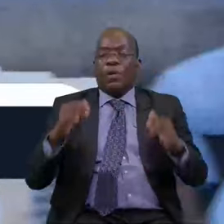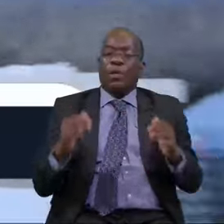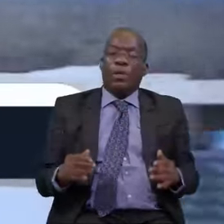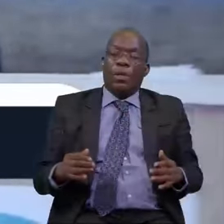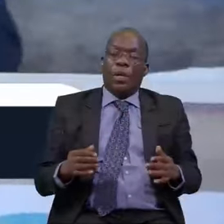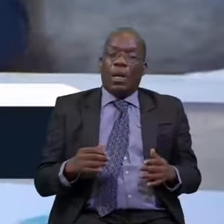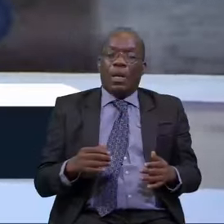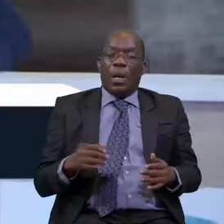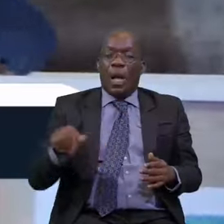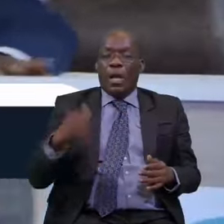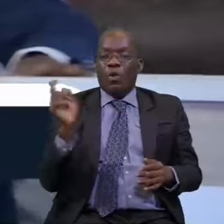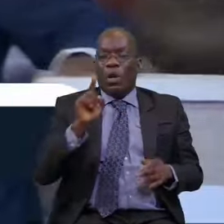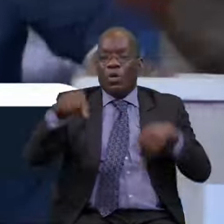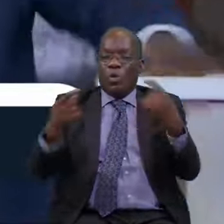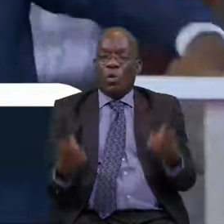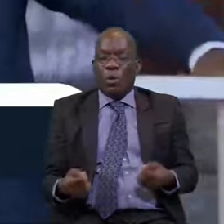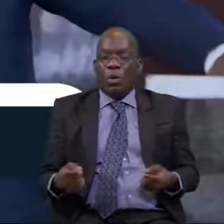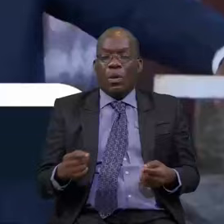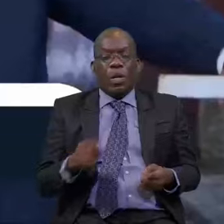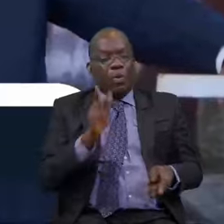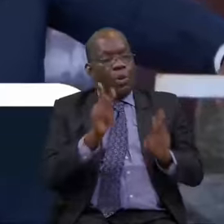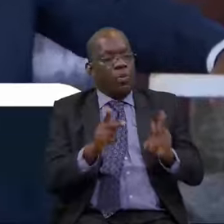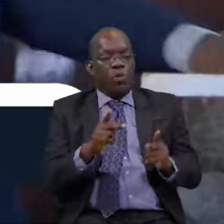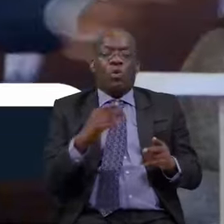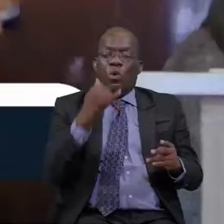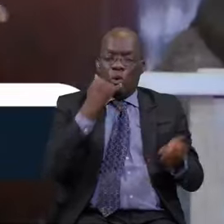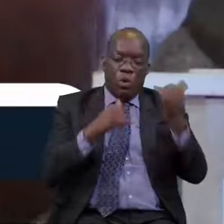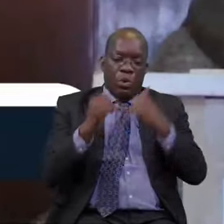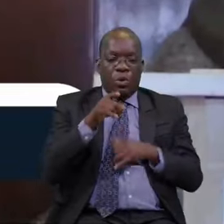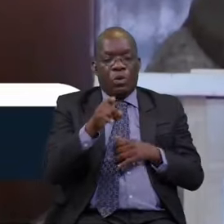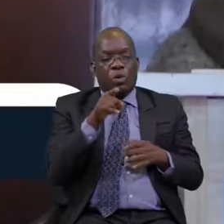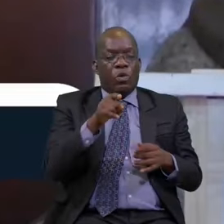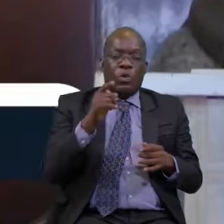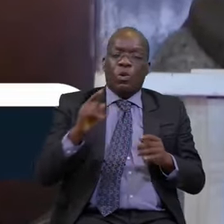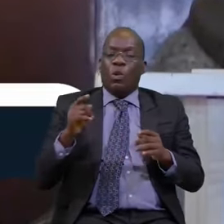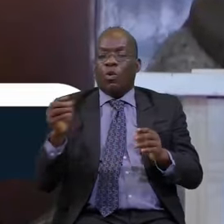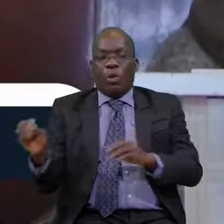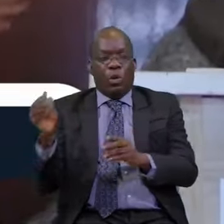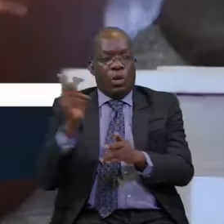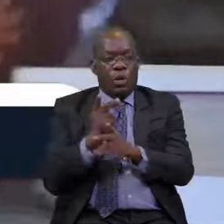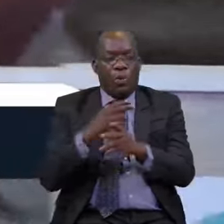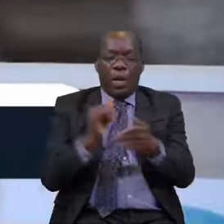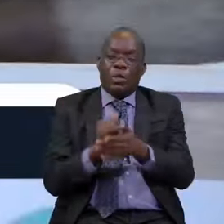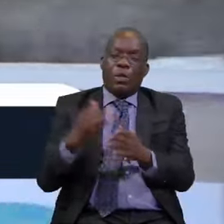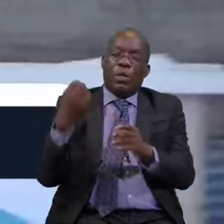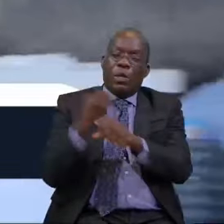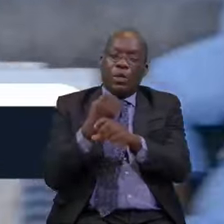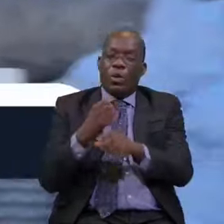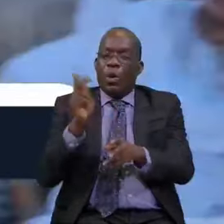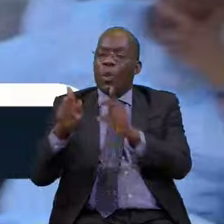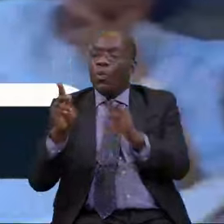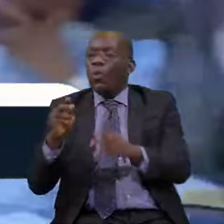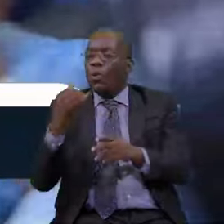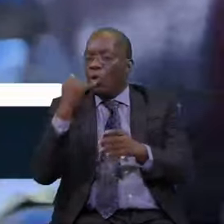sac devient lourd. Vous allez à cette communauté. Les gens vous blessent. Vous ne pardonnez pas aux gens. Vous allez à ce